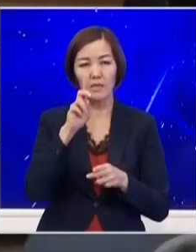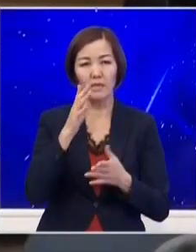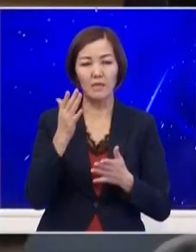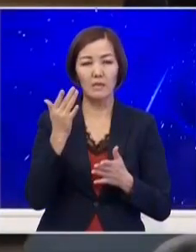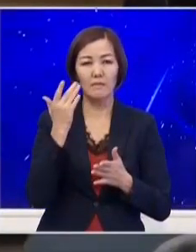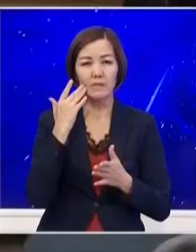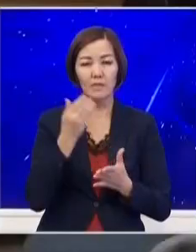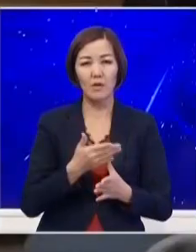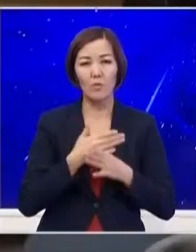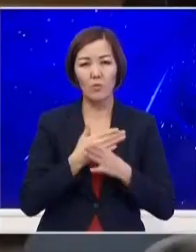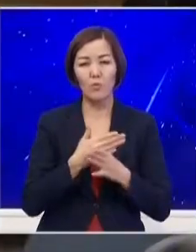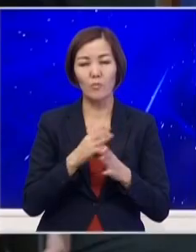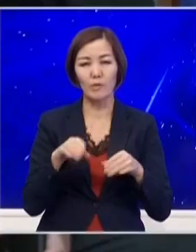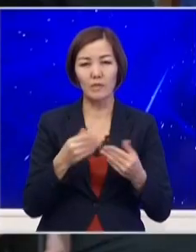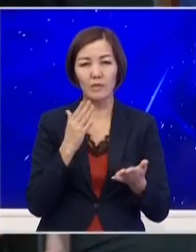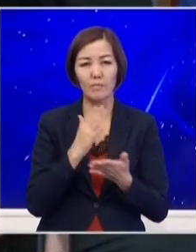мүмкіншіліктер бар.